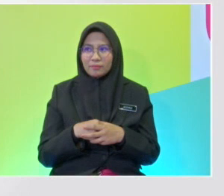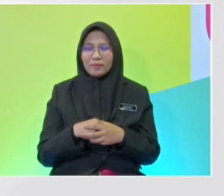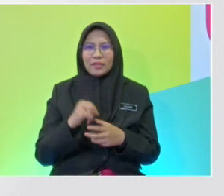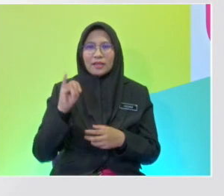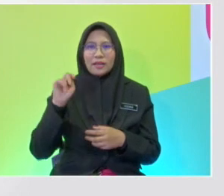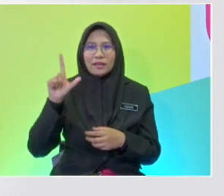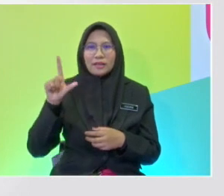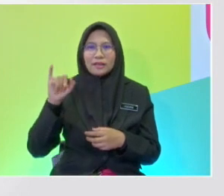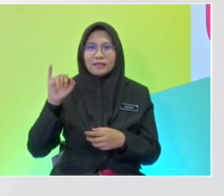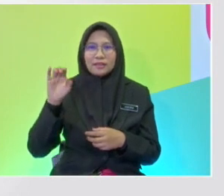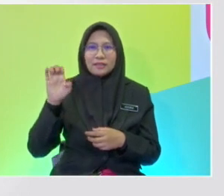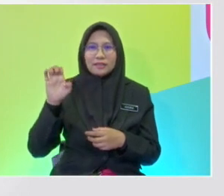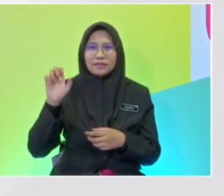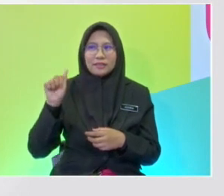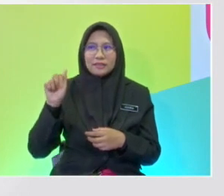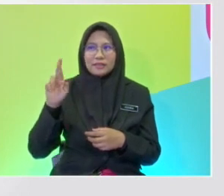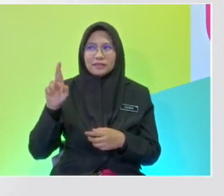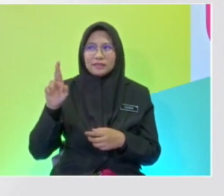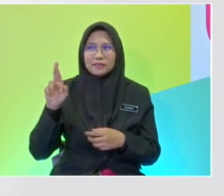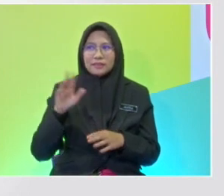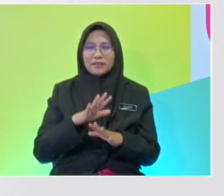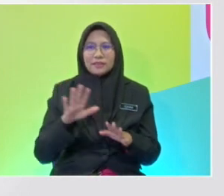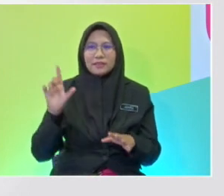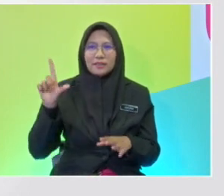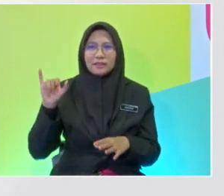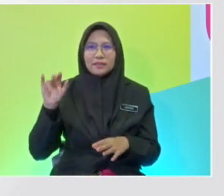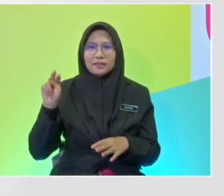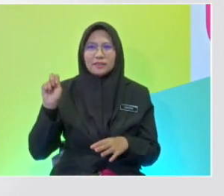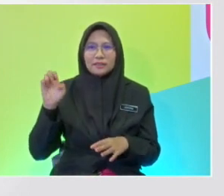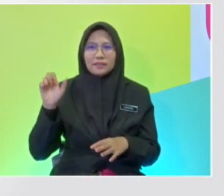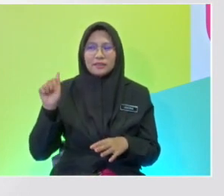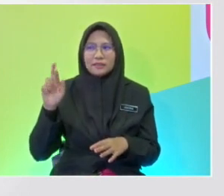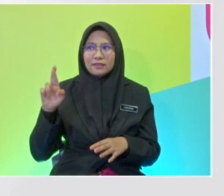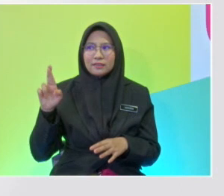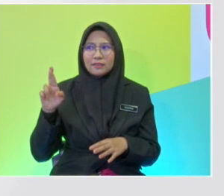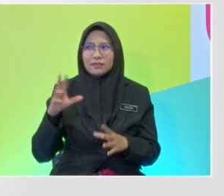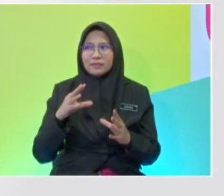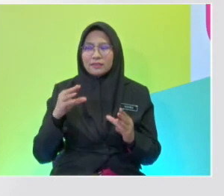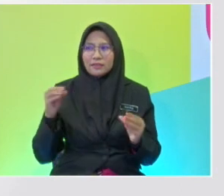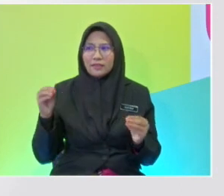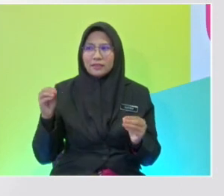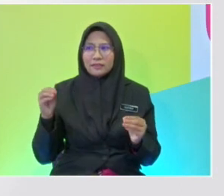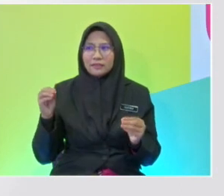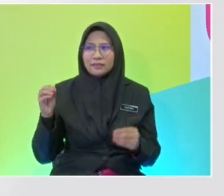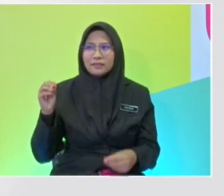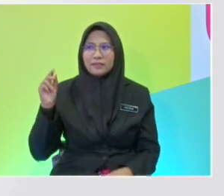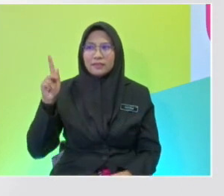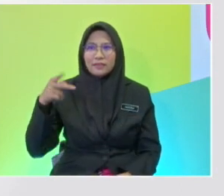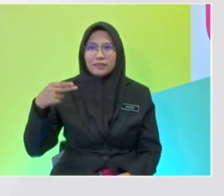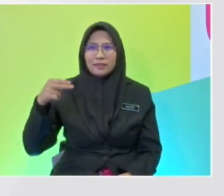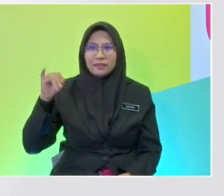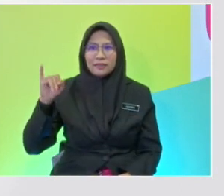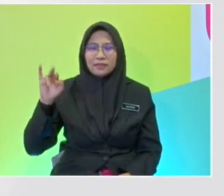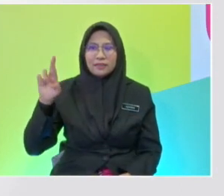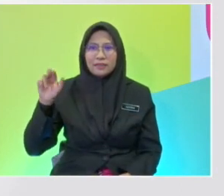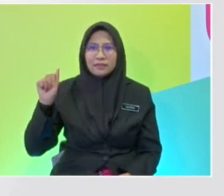yang kedua taklimnya hierarki dan ada satu lagi jawaban komposit